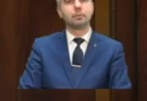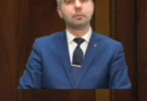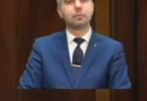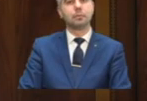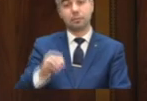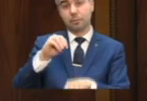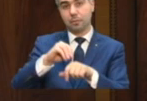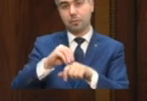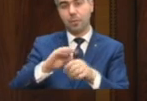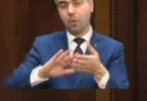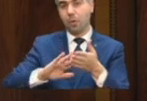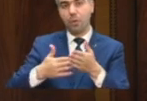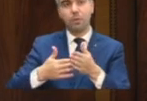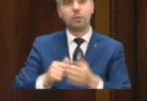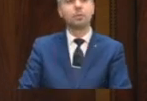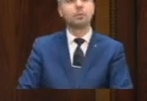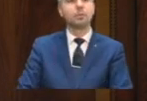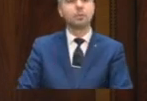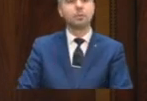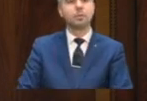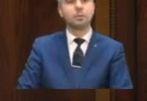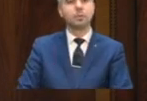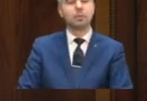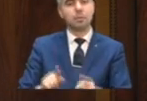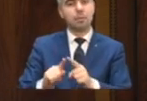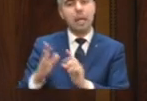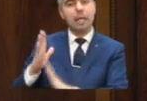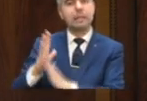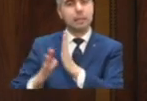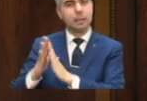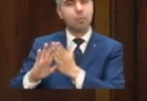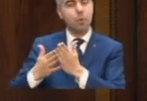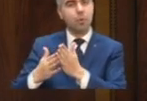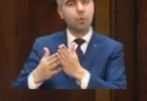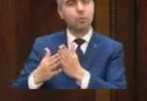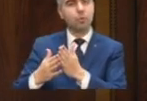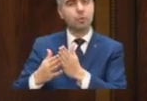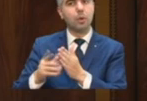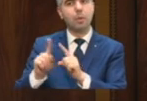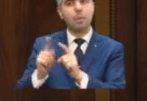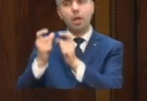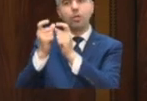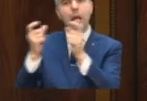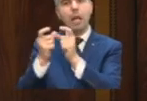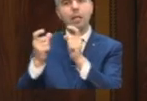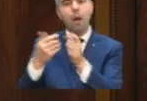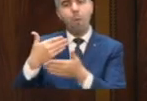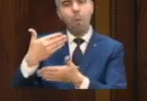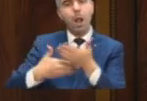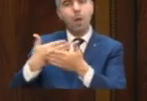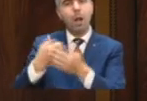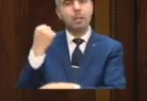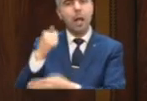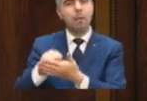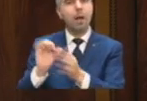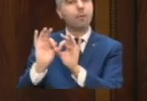وعلى رأس هذه القطاعات اللي هي كانت يعني مضرورة هو القطاع الغير مهيكل، هذا إضافة